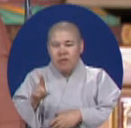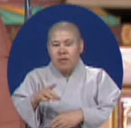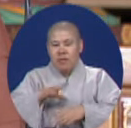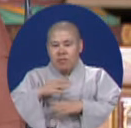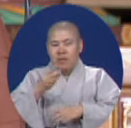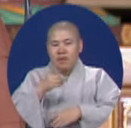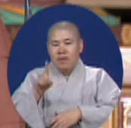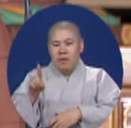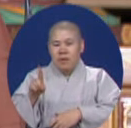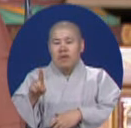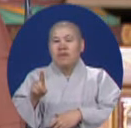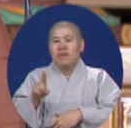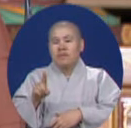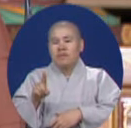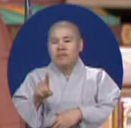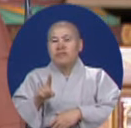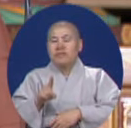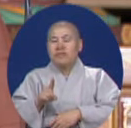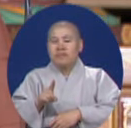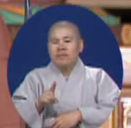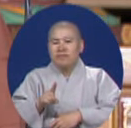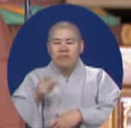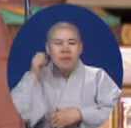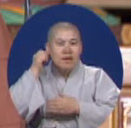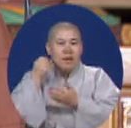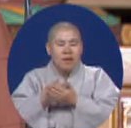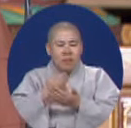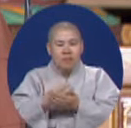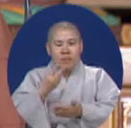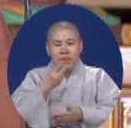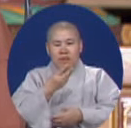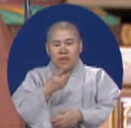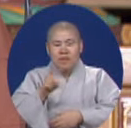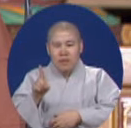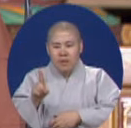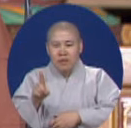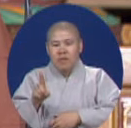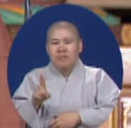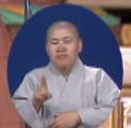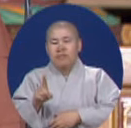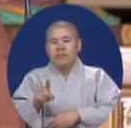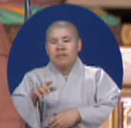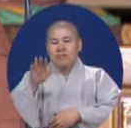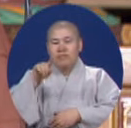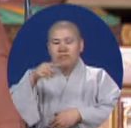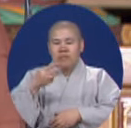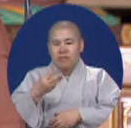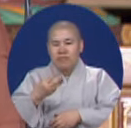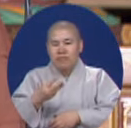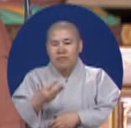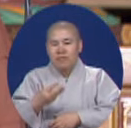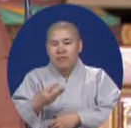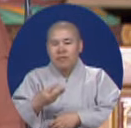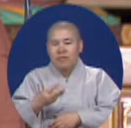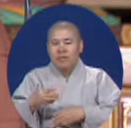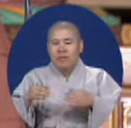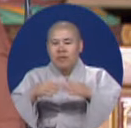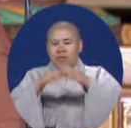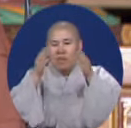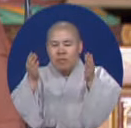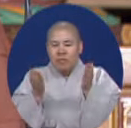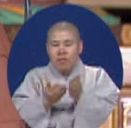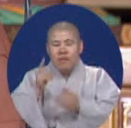마음심 신방변에 흰백한 거예요. 그게 두려울 파자인데, 불파, 염기,